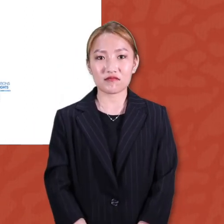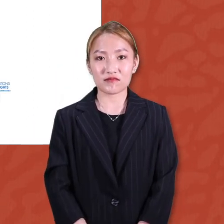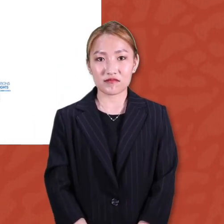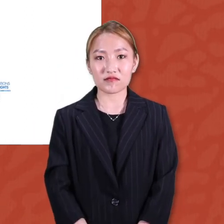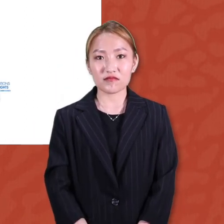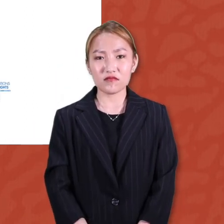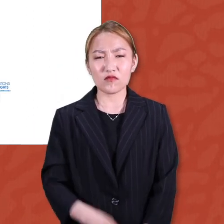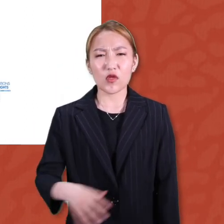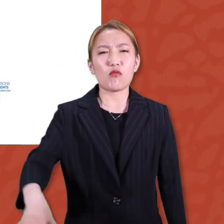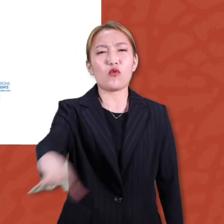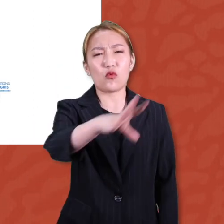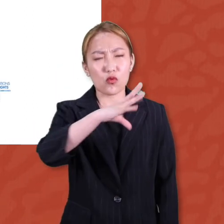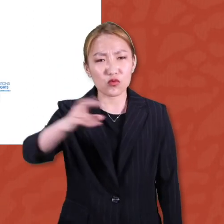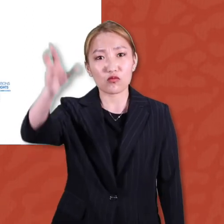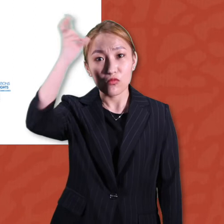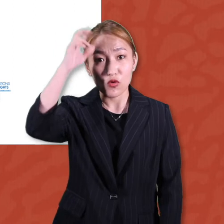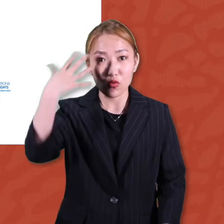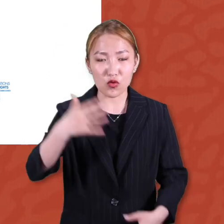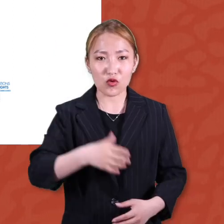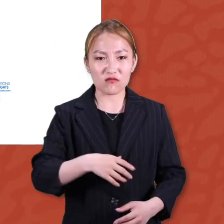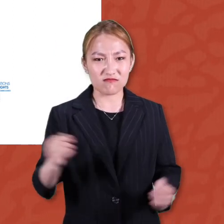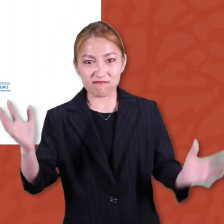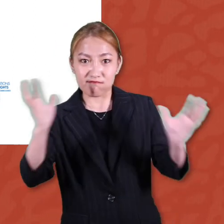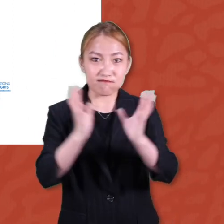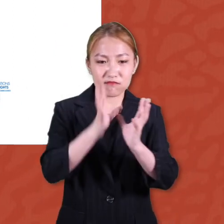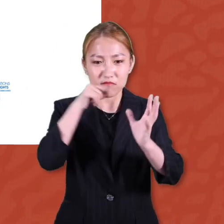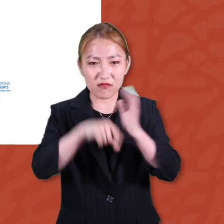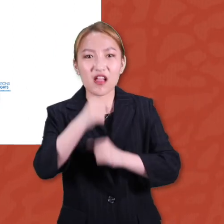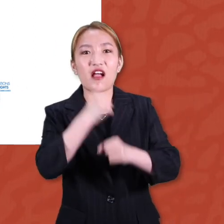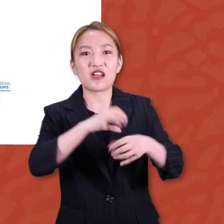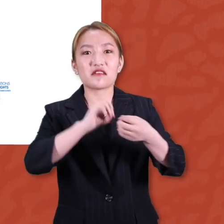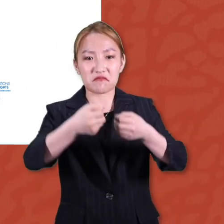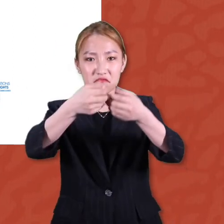Бүх нийтийн боловсрол хөдөлгөөний хүрээнд дараах зүйл хийгдсэн байдаг.